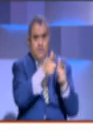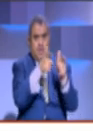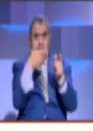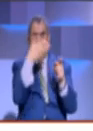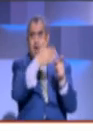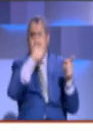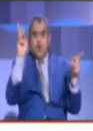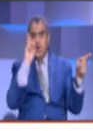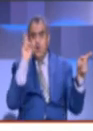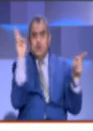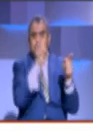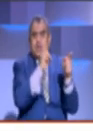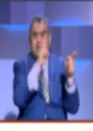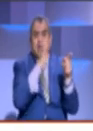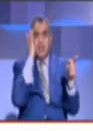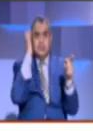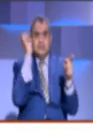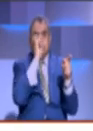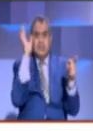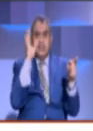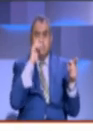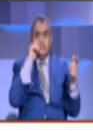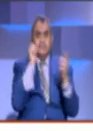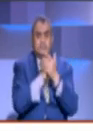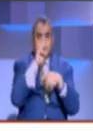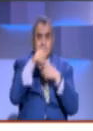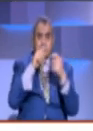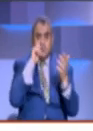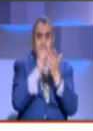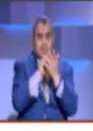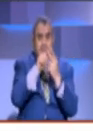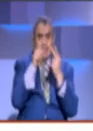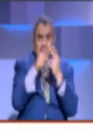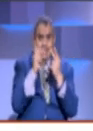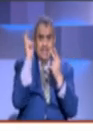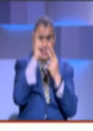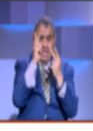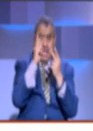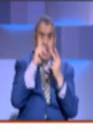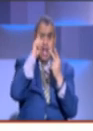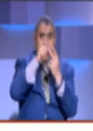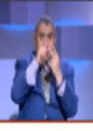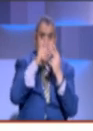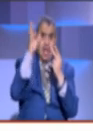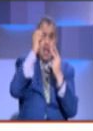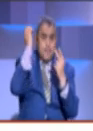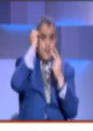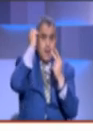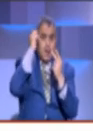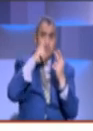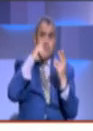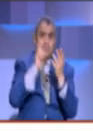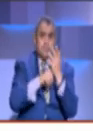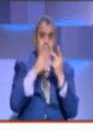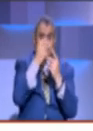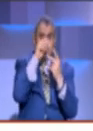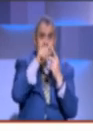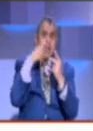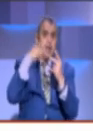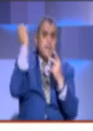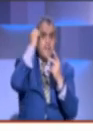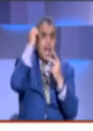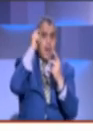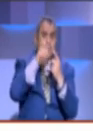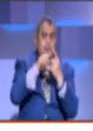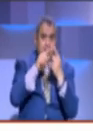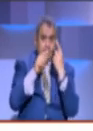معركة فيها ميزتان كما قلت. ميزة أولى أنها حرب معلومات، والشهيد الذي سقط هو بطل معلومات.